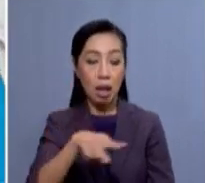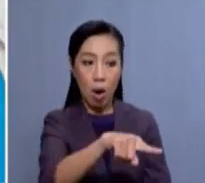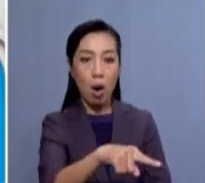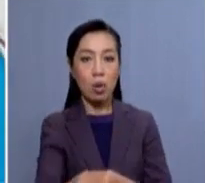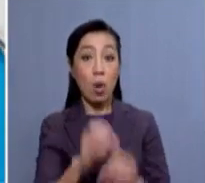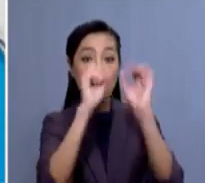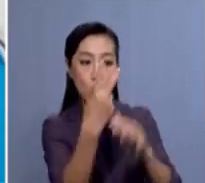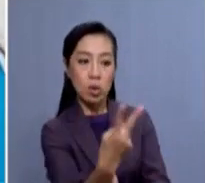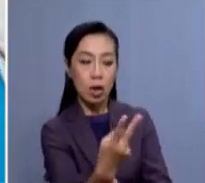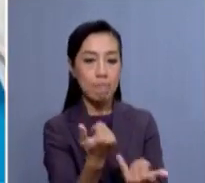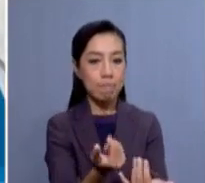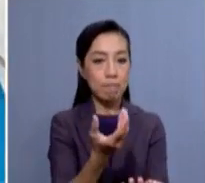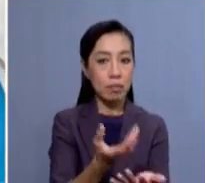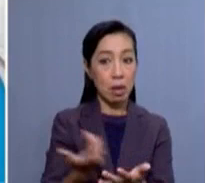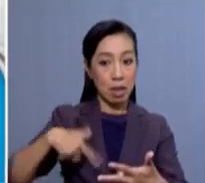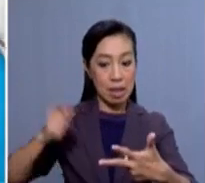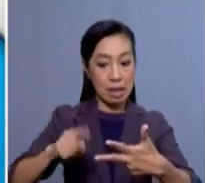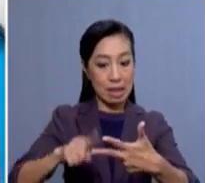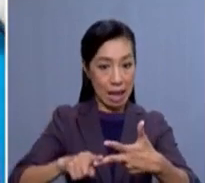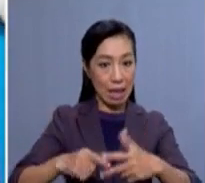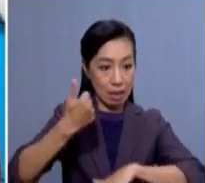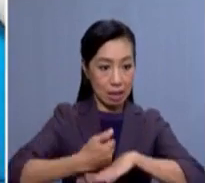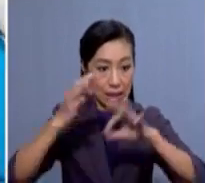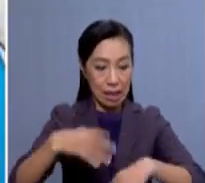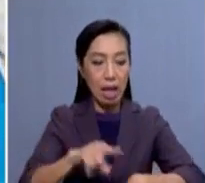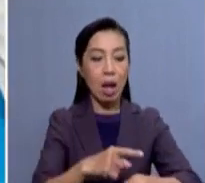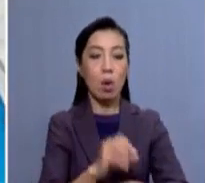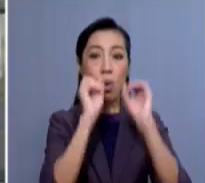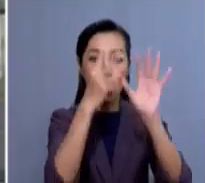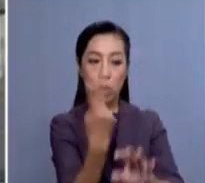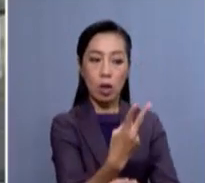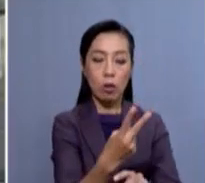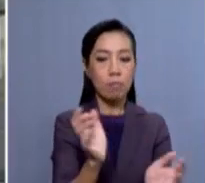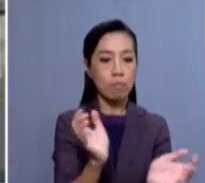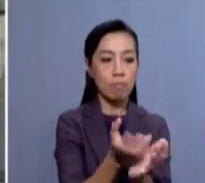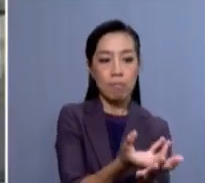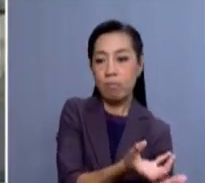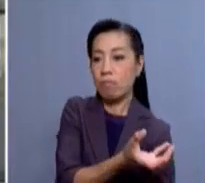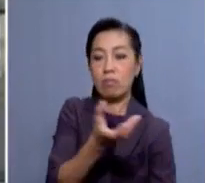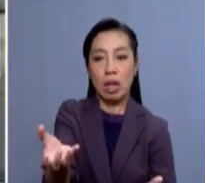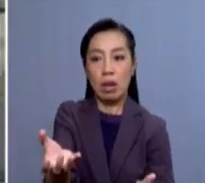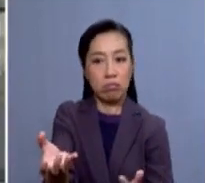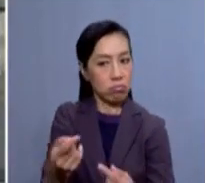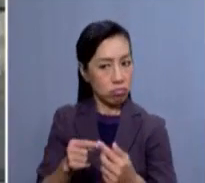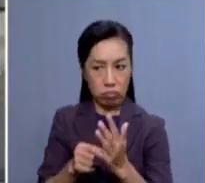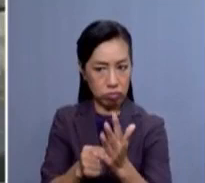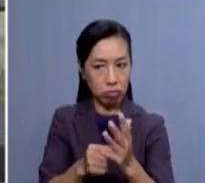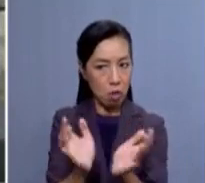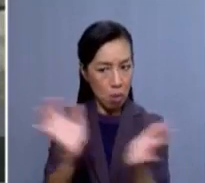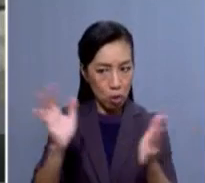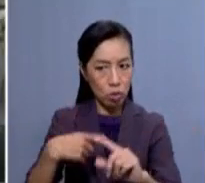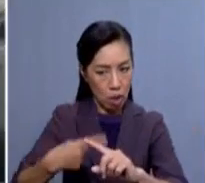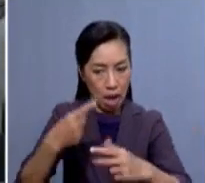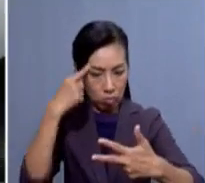ประกันตัวออกไปสู้ในชั้นศาลอุทธรณ์คือตอนนี้เนี่ยตัวของครูพี่เลี้ยงยังไม่ได้ติดคุกนะคะเพราะว่ายังขอต่อสู้คดีในชั้นอุทธรณ์ต่อไปด้ว